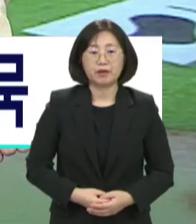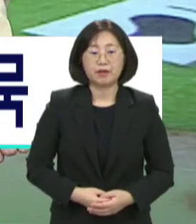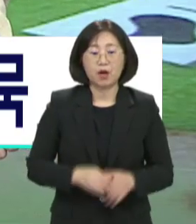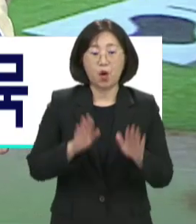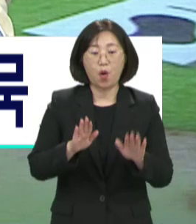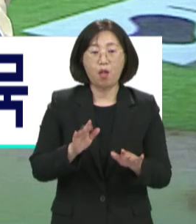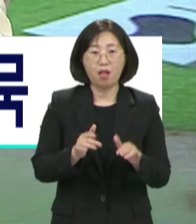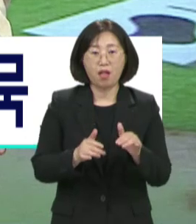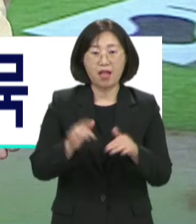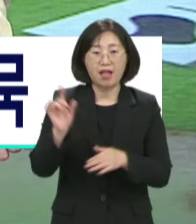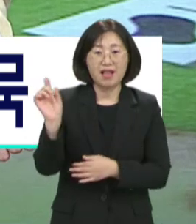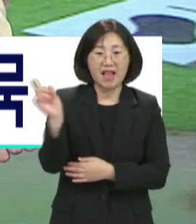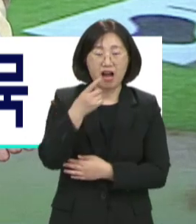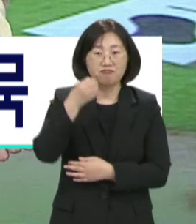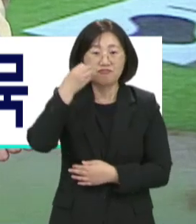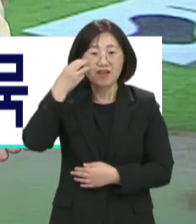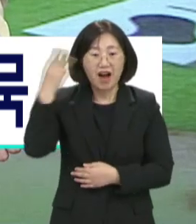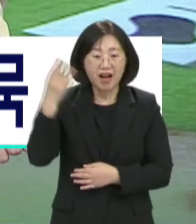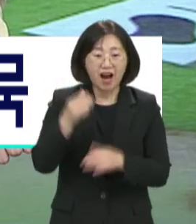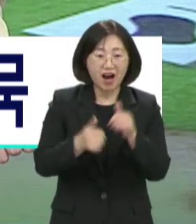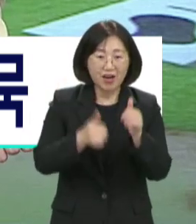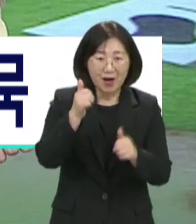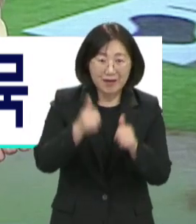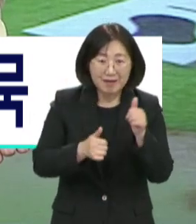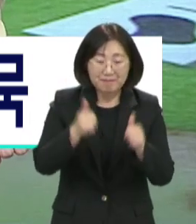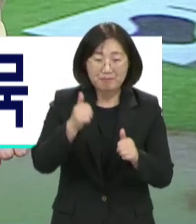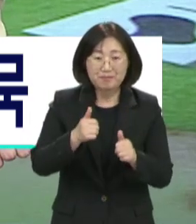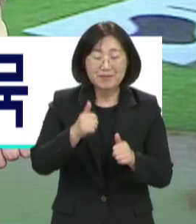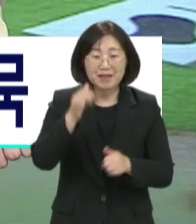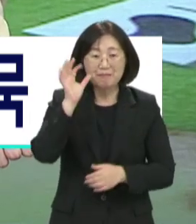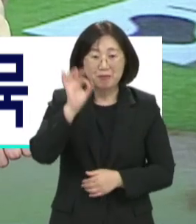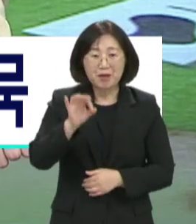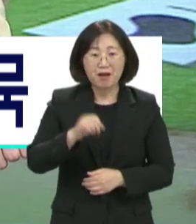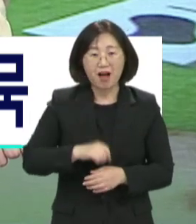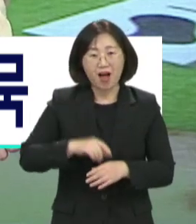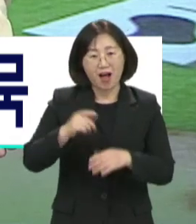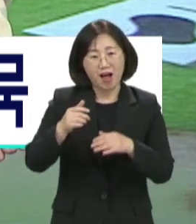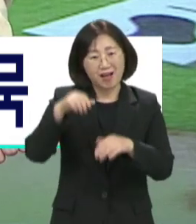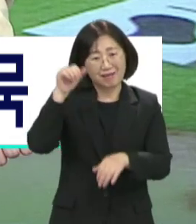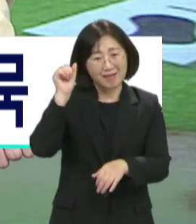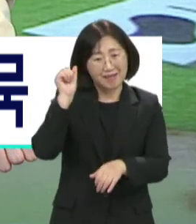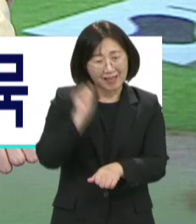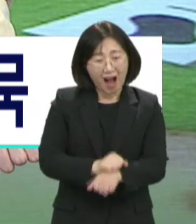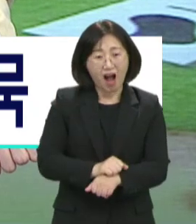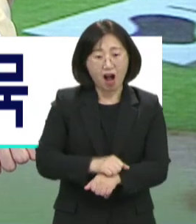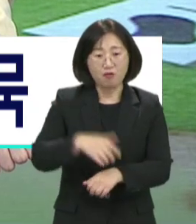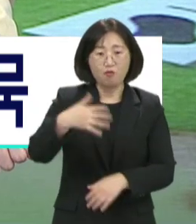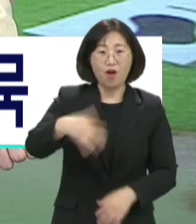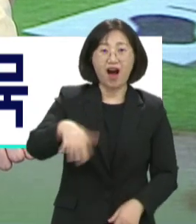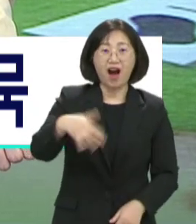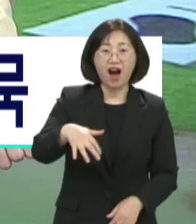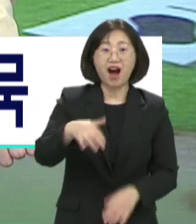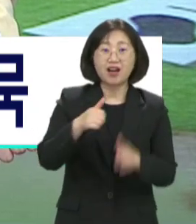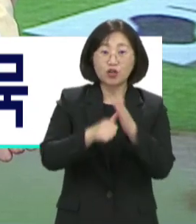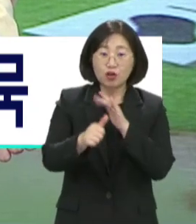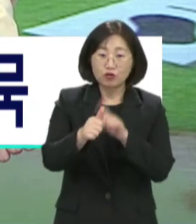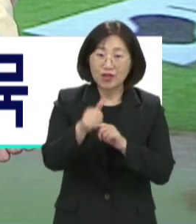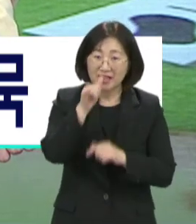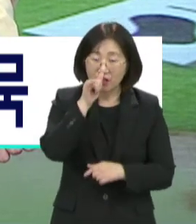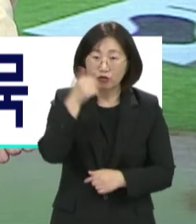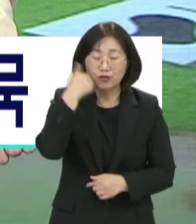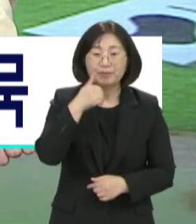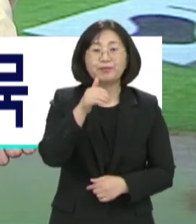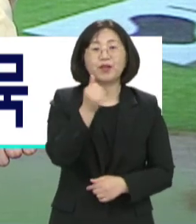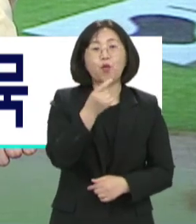올 시즌 한화 이글스를 돌아보면 빼놓을 수 없는 선수가 한 명 있죠. 바로 황영묵 선수인데요. 비교적 늦은